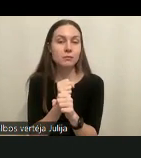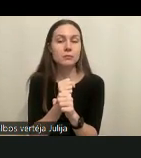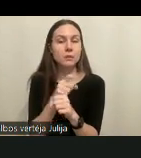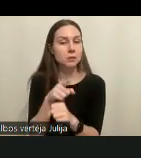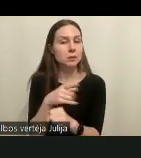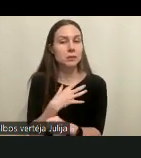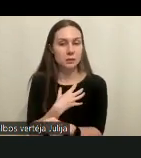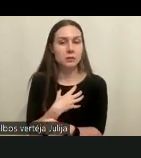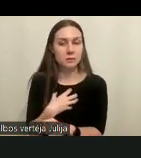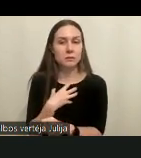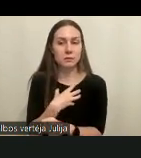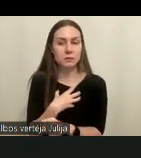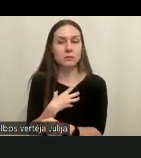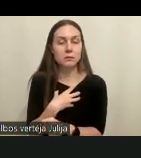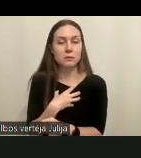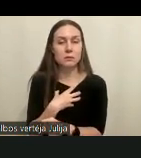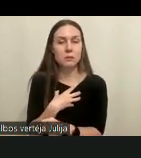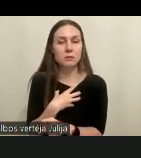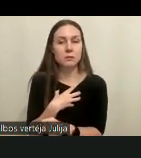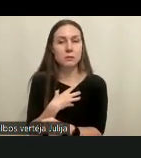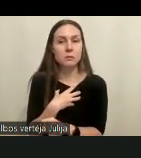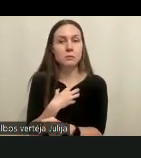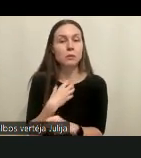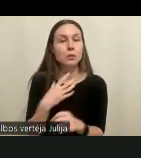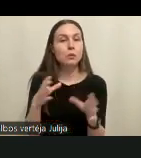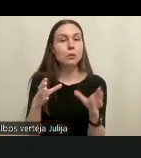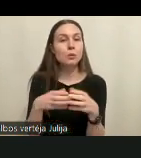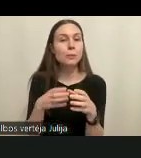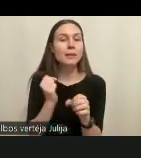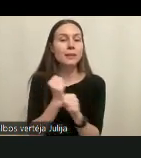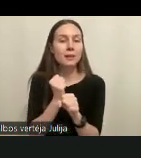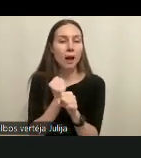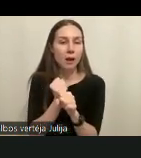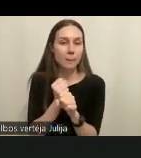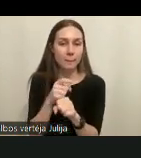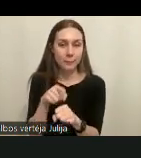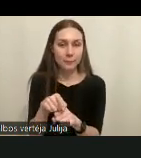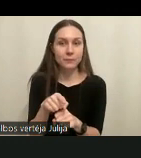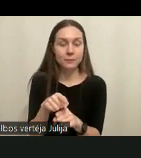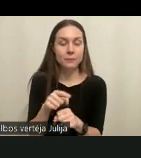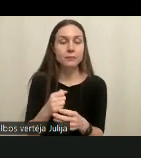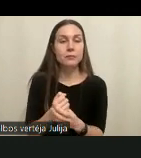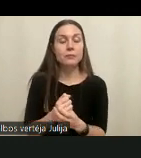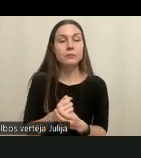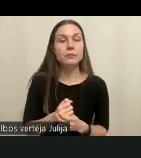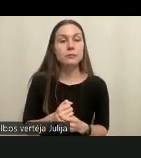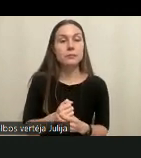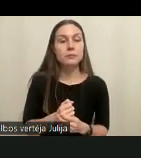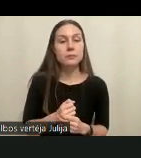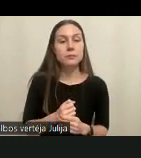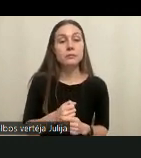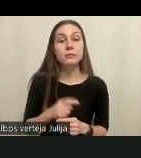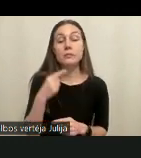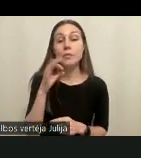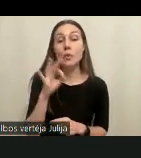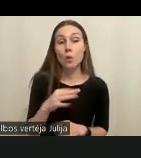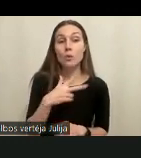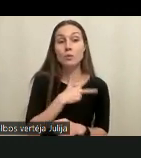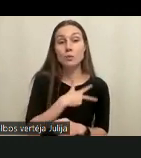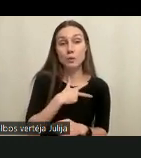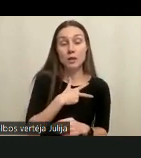jo grupinėje komandinį darbą, kai sakau bendradarbiavimą. Ačiū. Taigi, kai kalbame apie socialinio